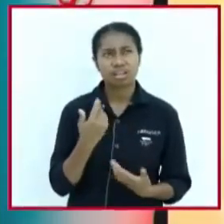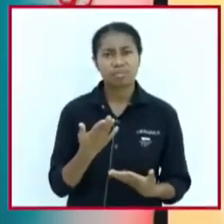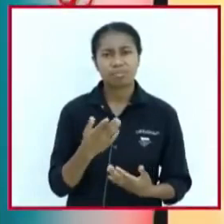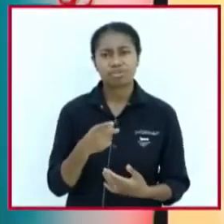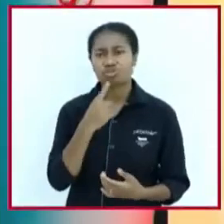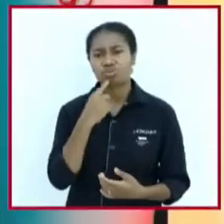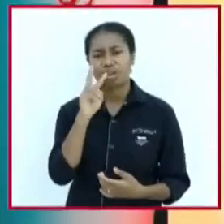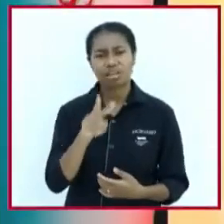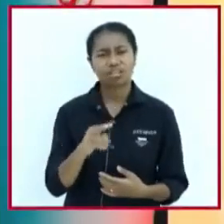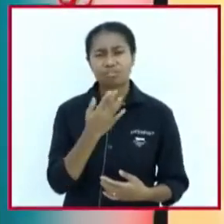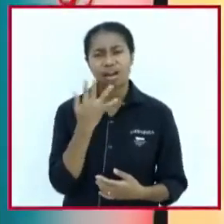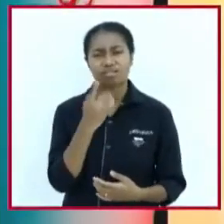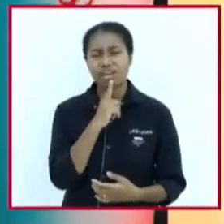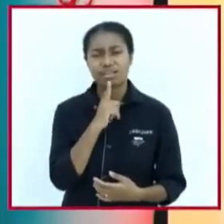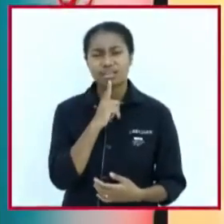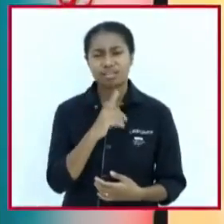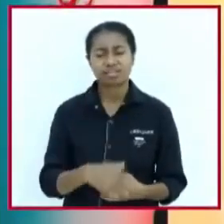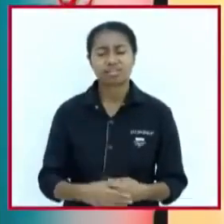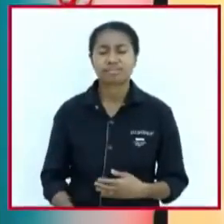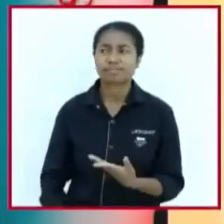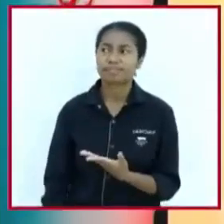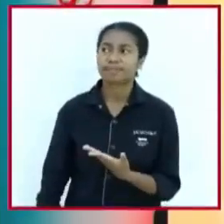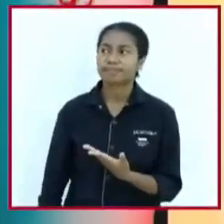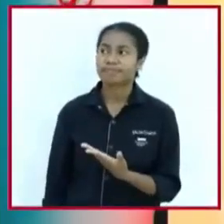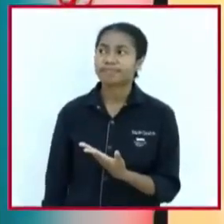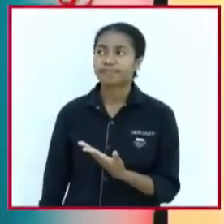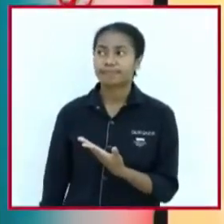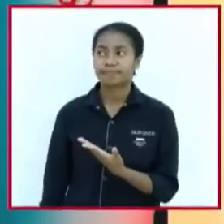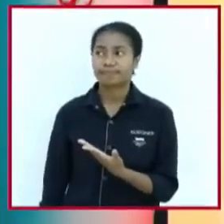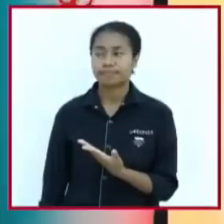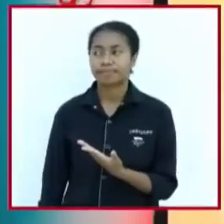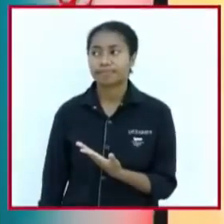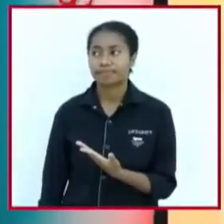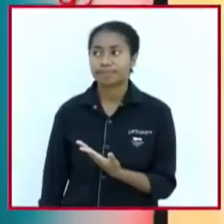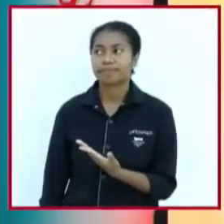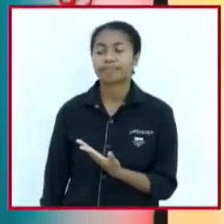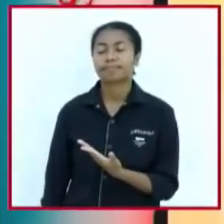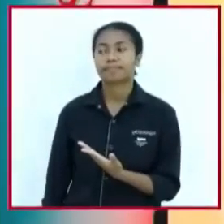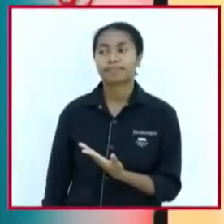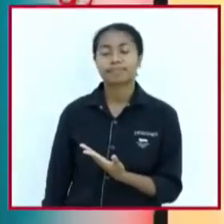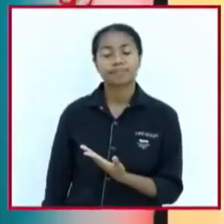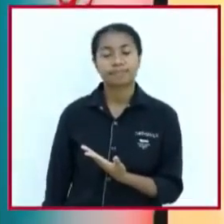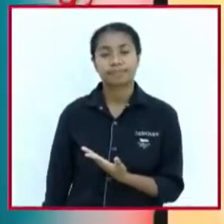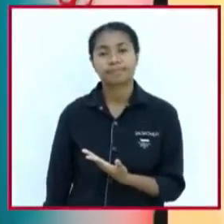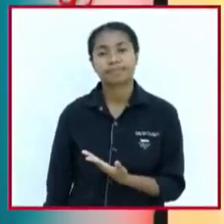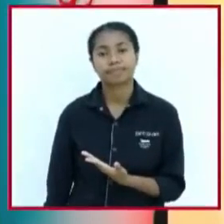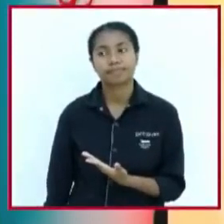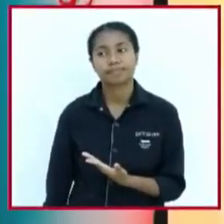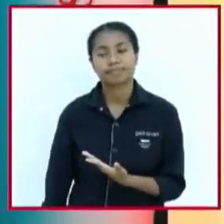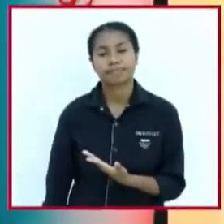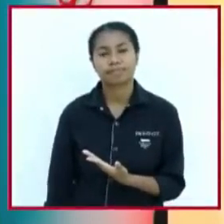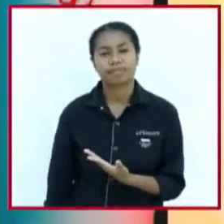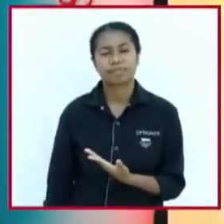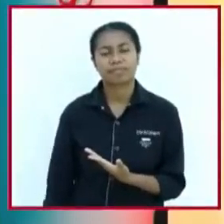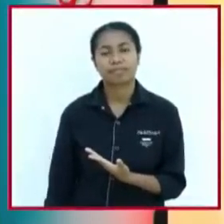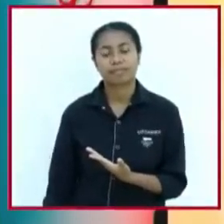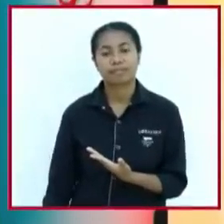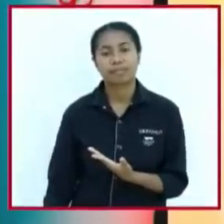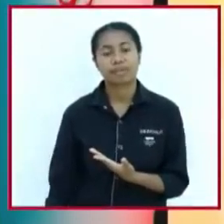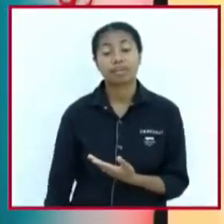father or mother of any of his ancestors no record of his birth and out of his Death